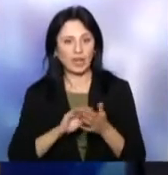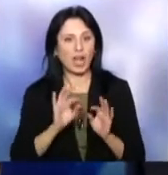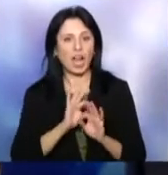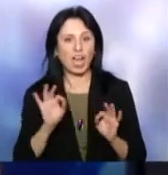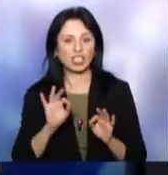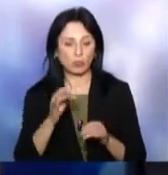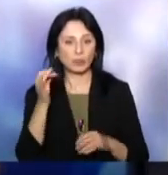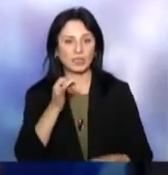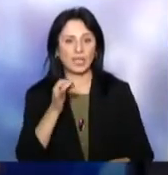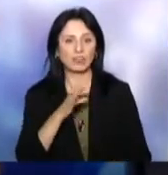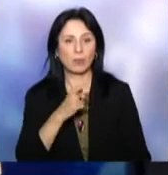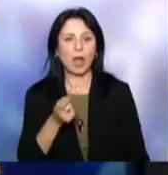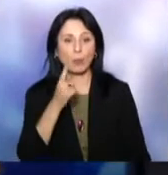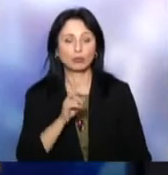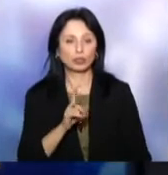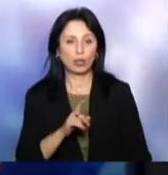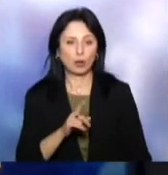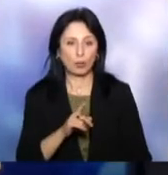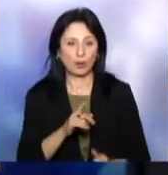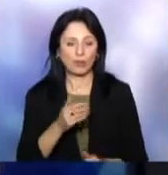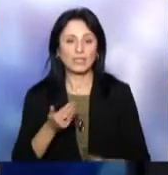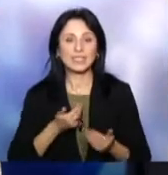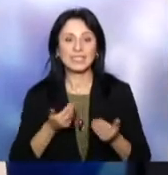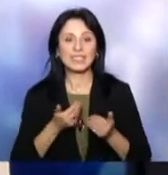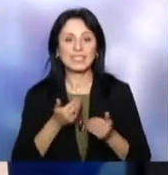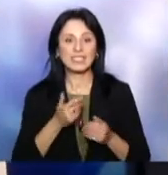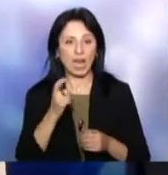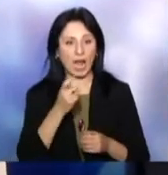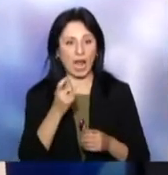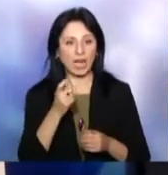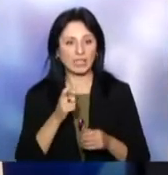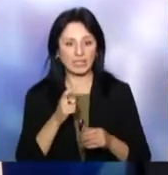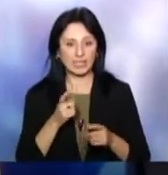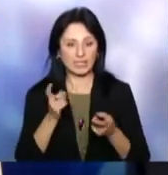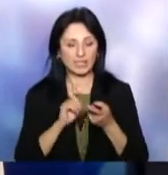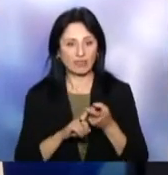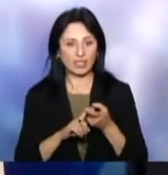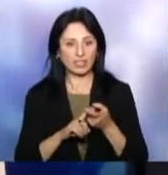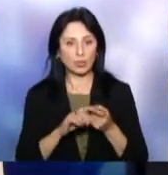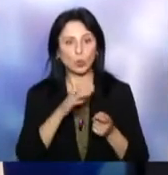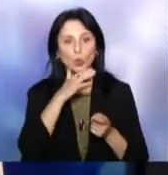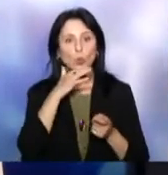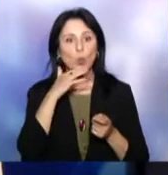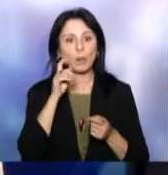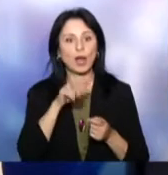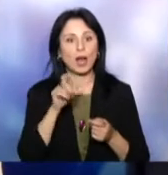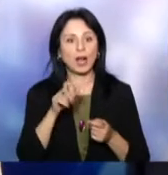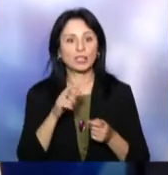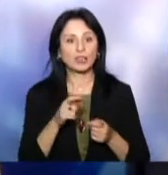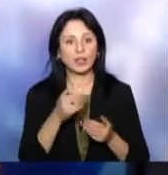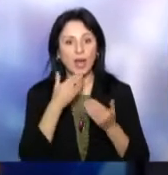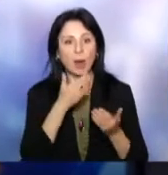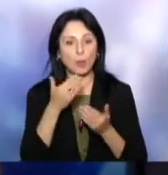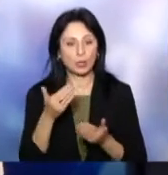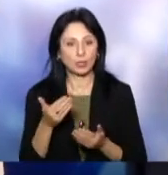არაჩვეულებრივად საინტერესო აღმოჩნდა, რომ სიცოცხლის ხარისხზე გავლენის კუთხით უამრავი ადამიანი გამოიკითხეს